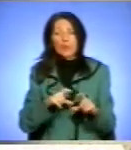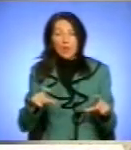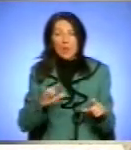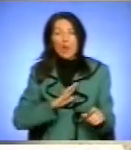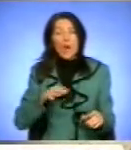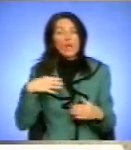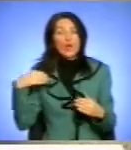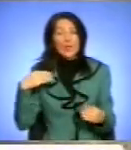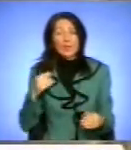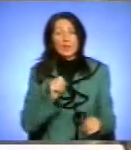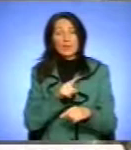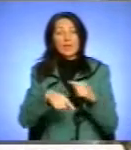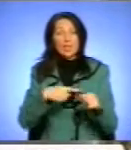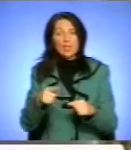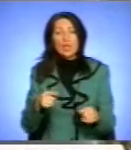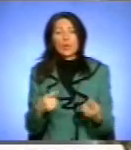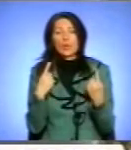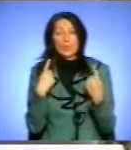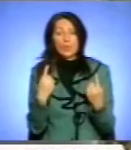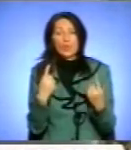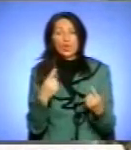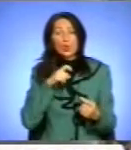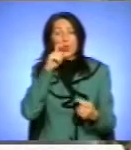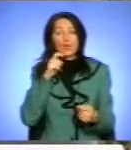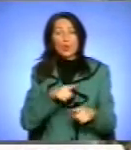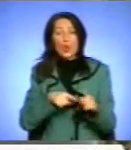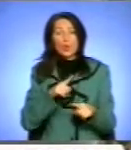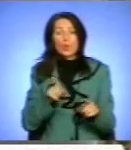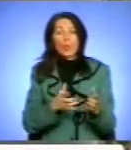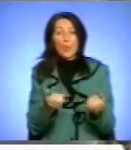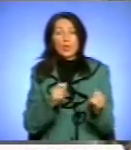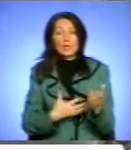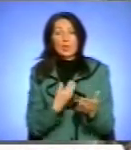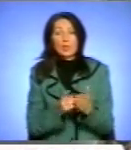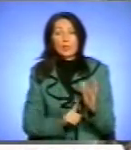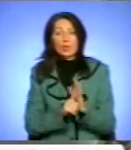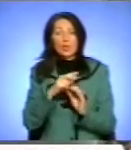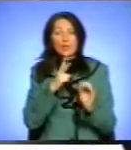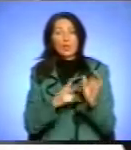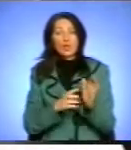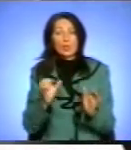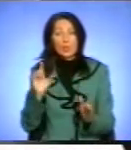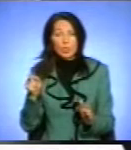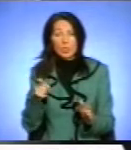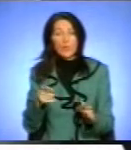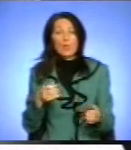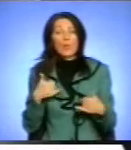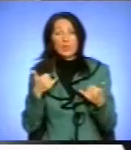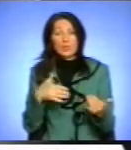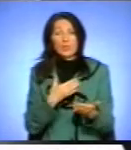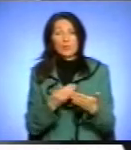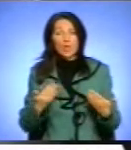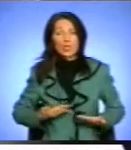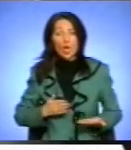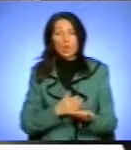вельможного українського роду, що бере свій початок у 13 столітті, митрополит Андрей присвятив життя служіння українським церкві та